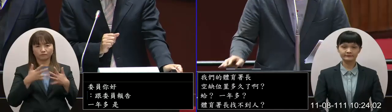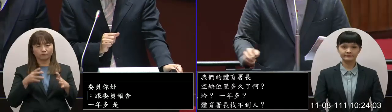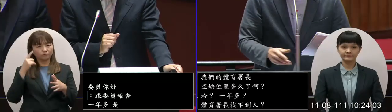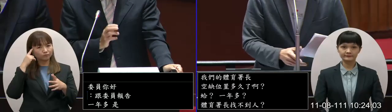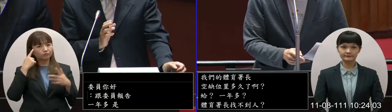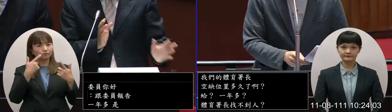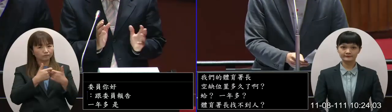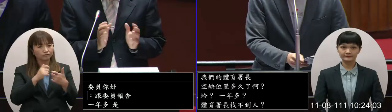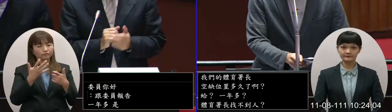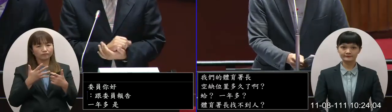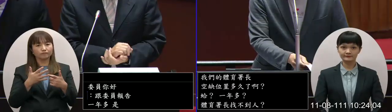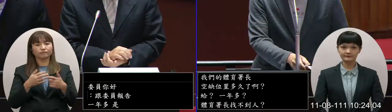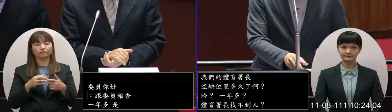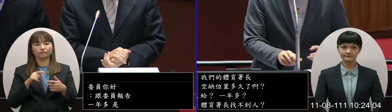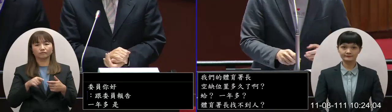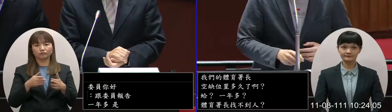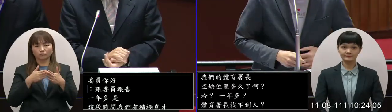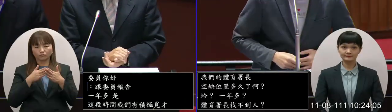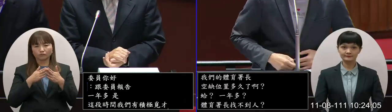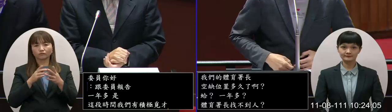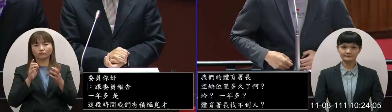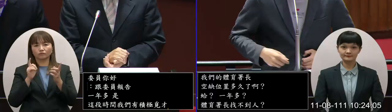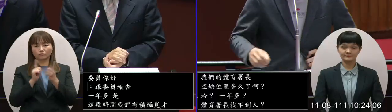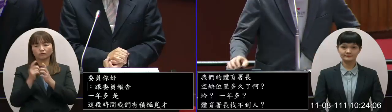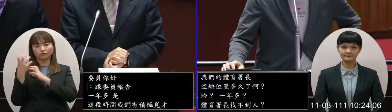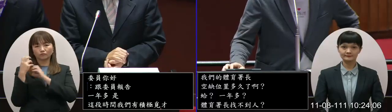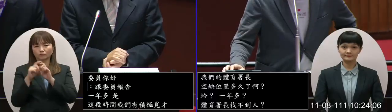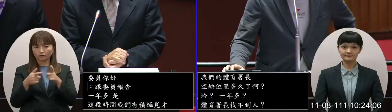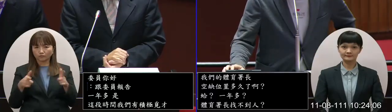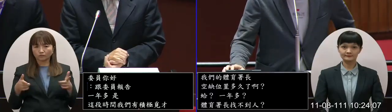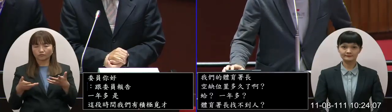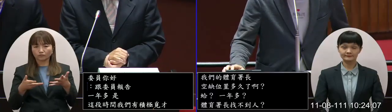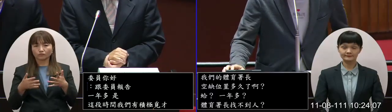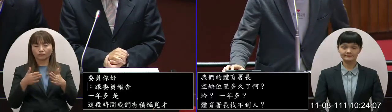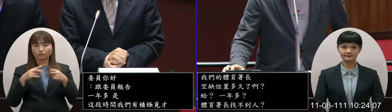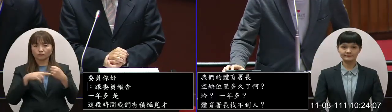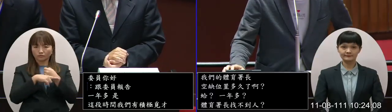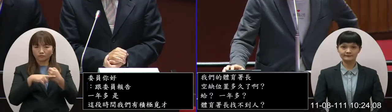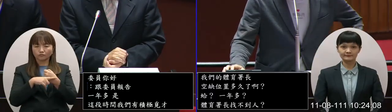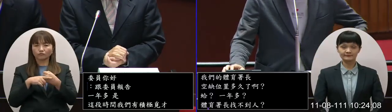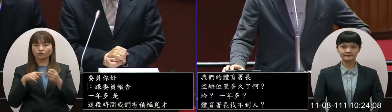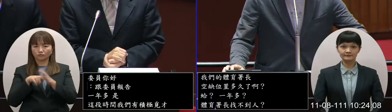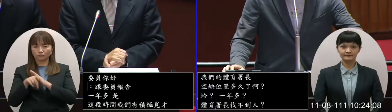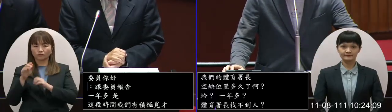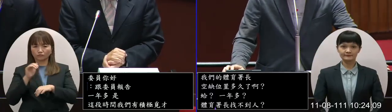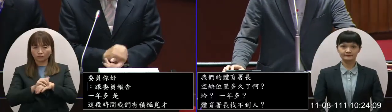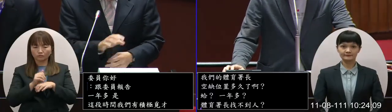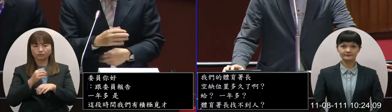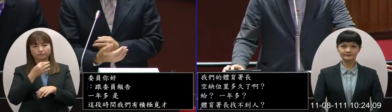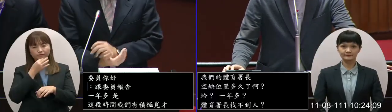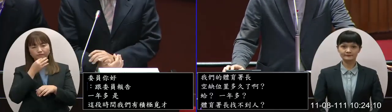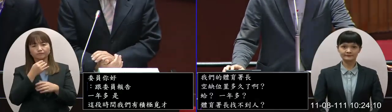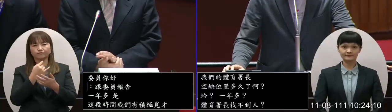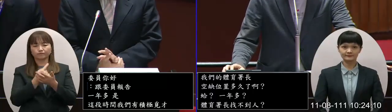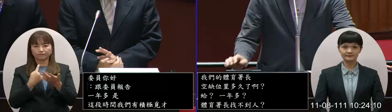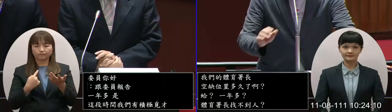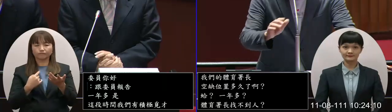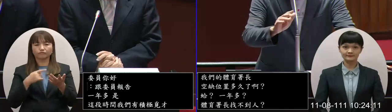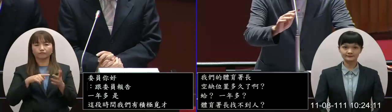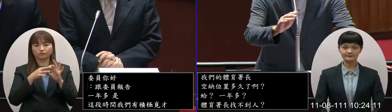认为适合的，但是因为要面对承担各方面啦，那很多学者专家最后有打退堂鼓，所以还在继